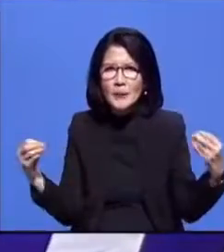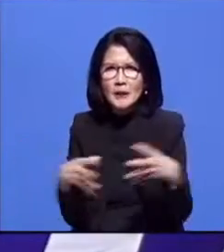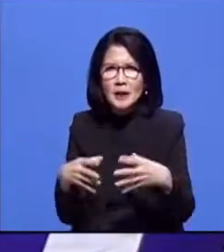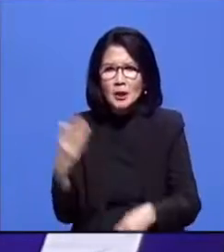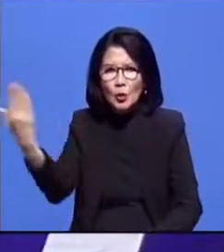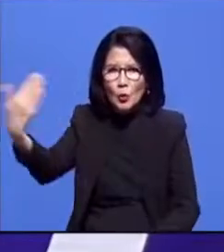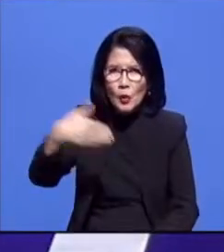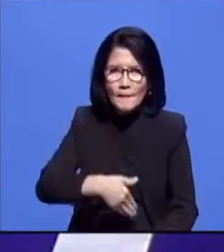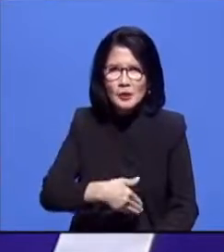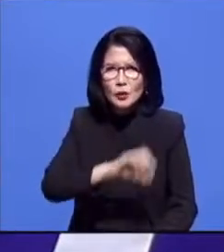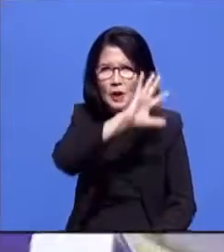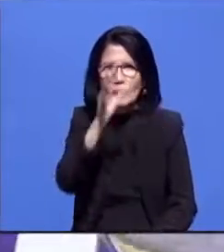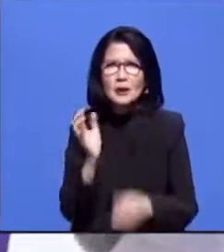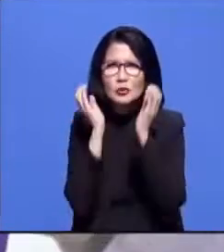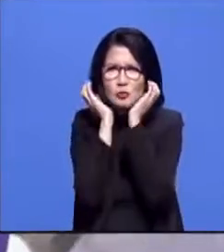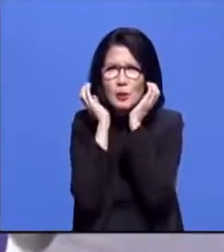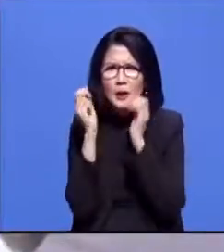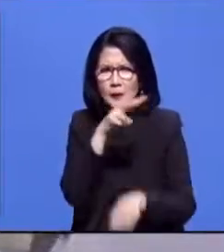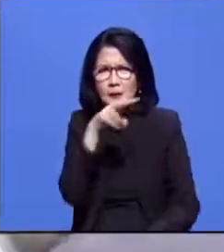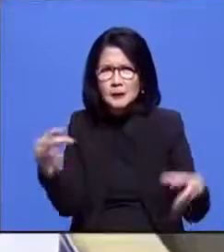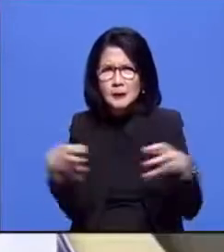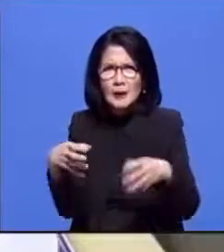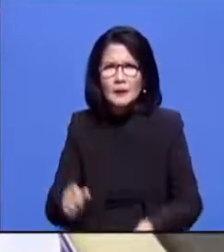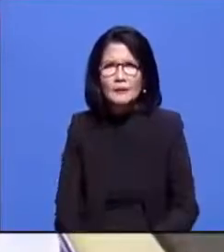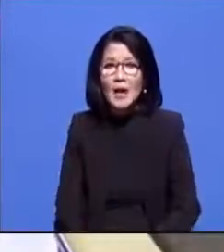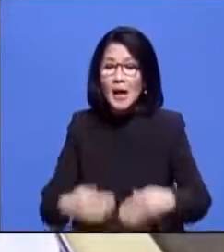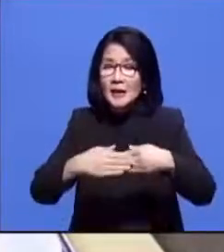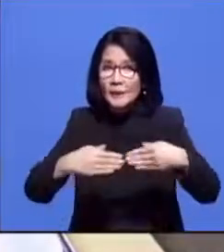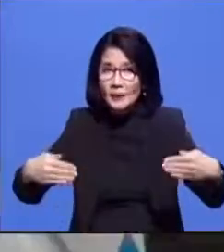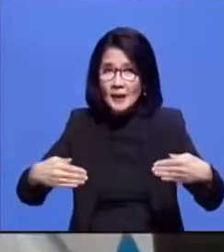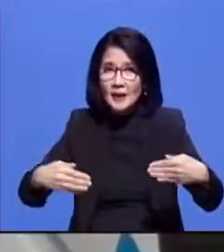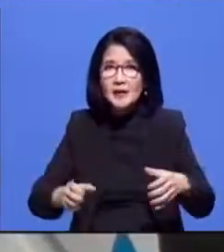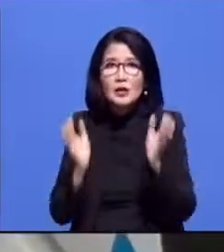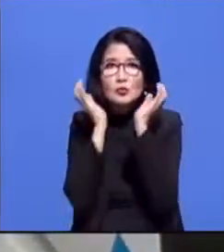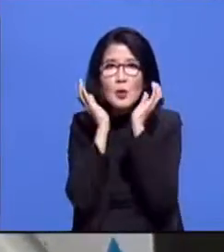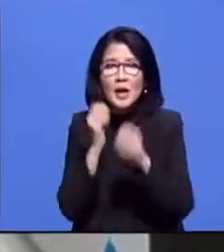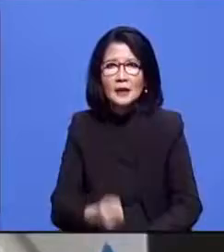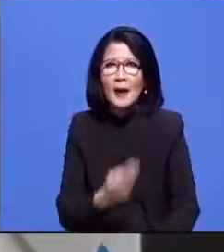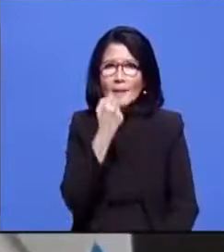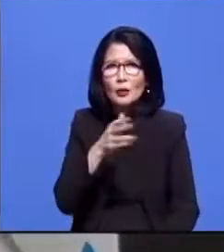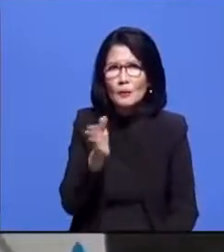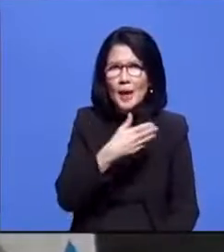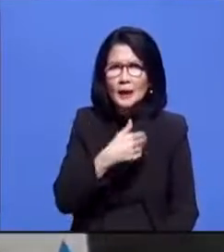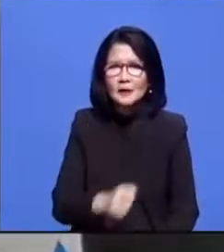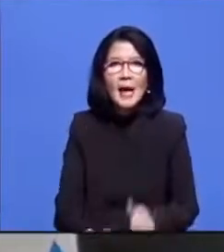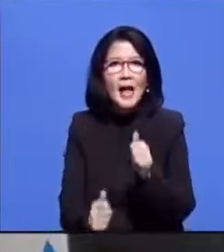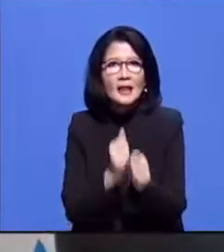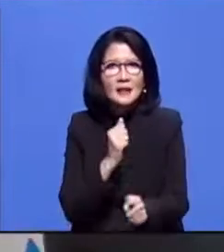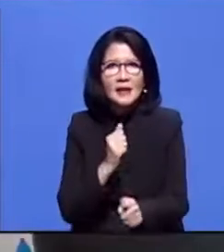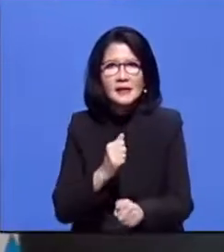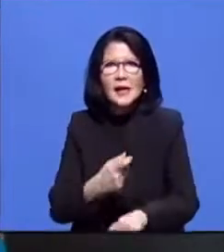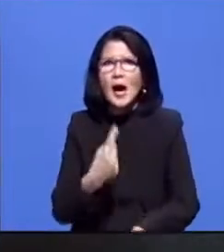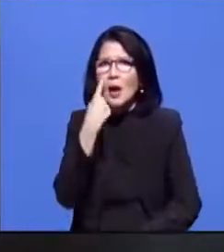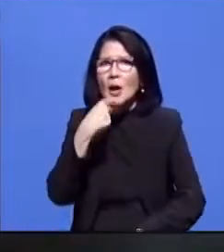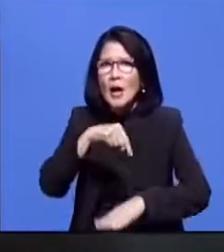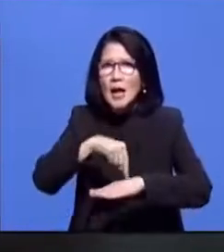warga luar ke Kabupaten Subang. Di perbatasan Kabupaten Subang dan Kabupaten Bandung Barat, petugas memberlakukan tes rapid antigen bagi